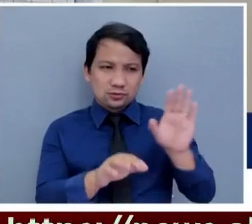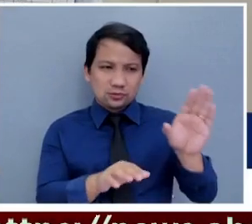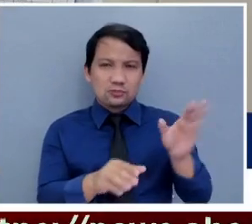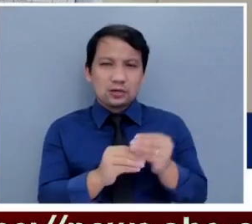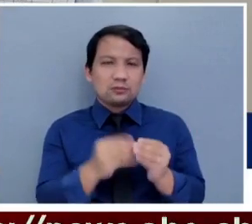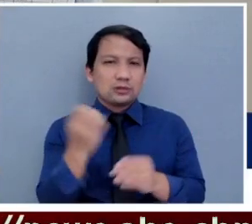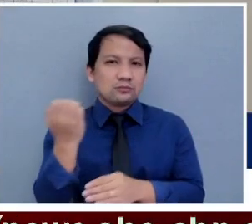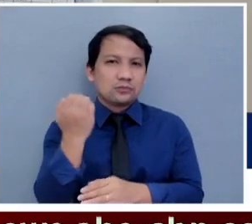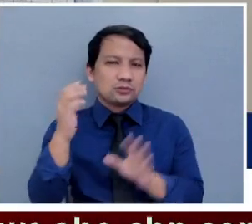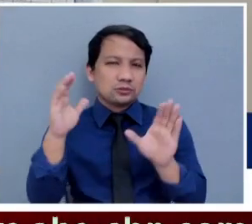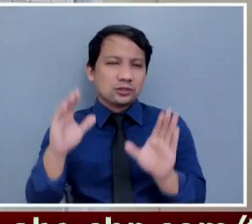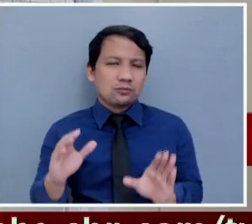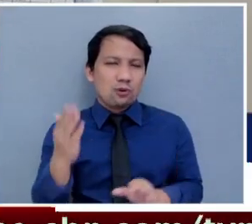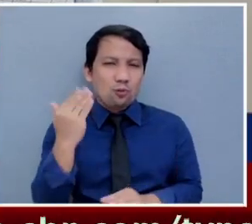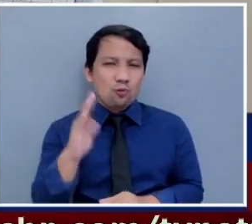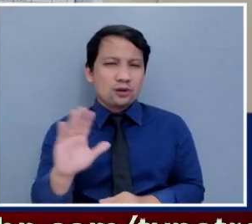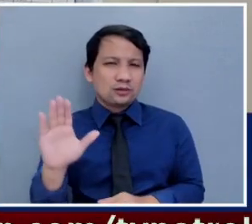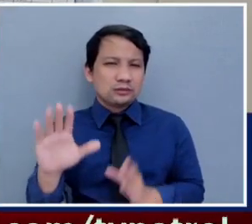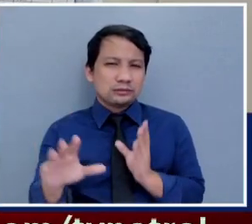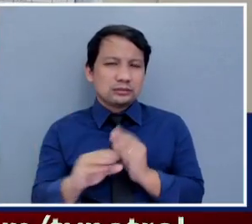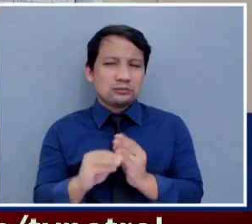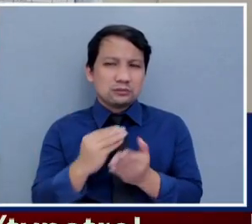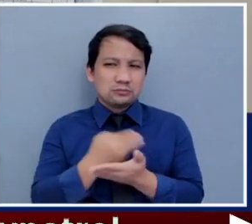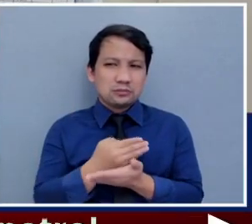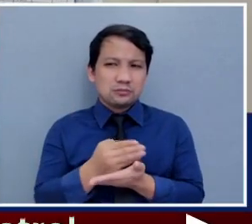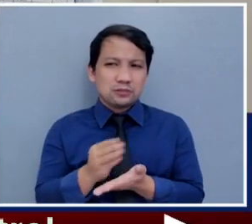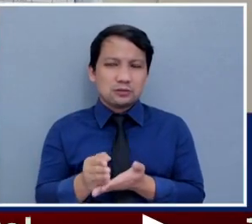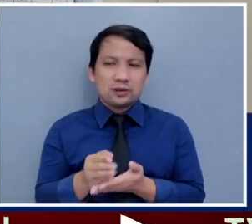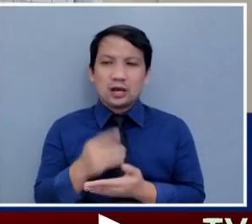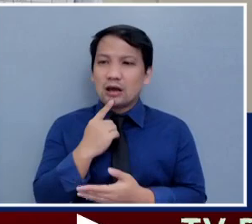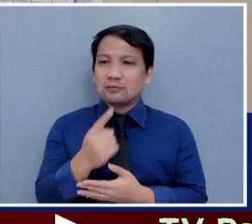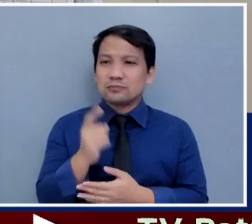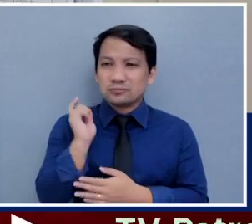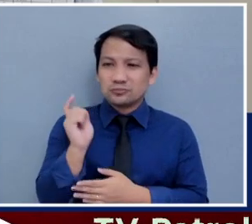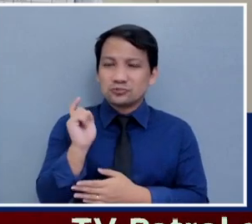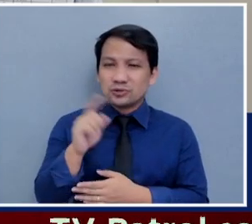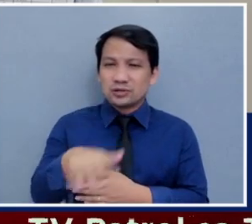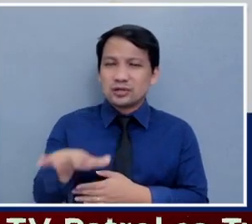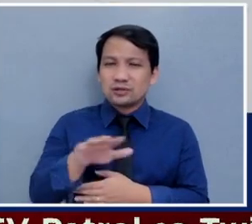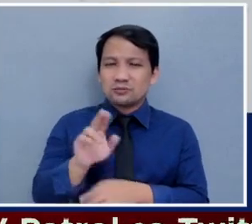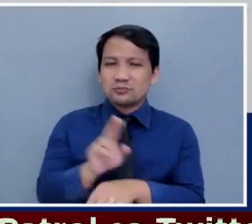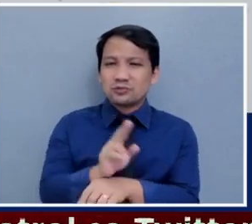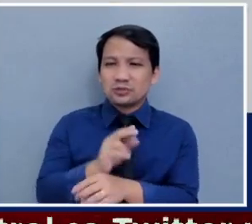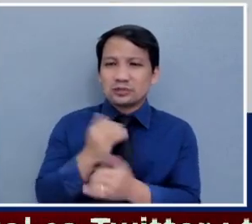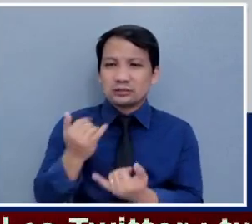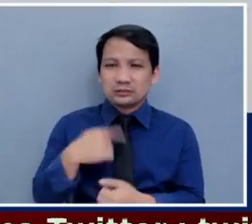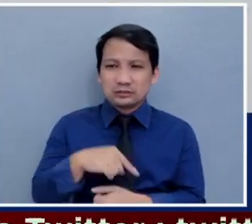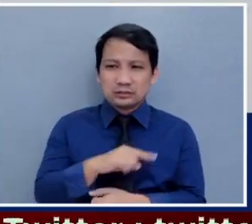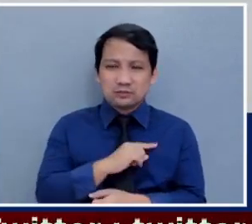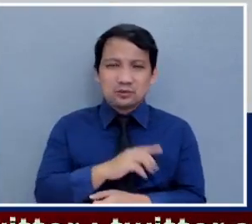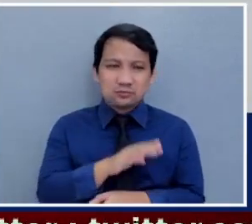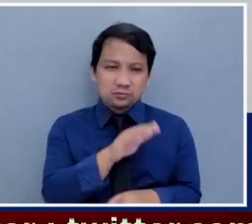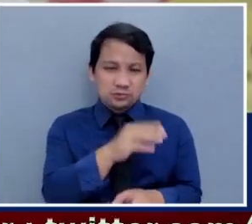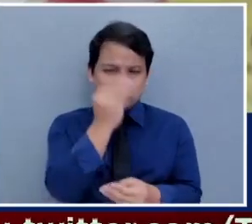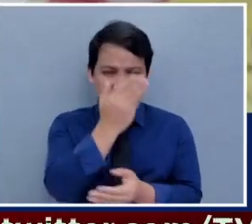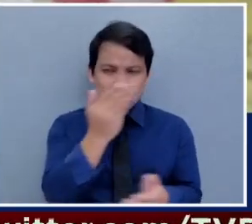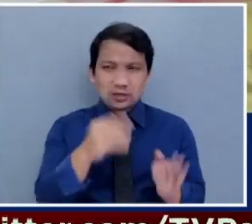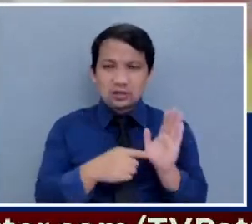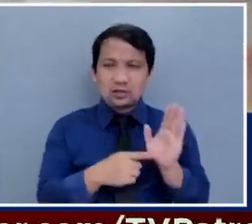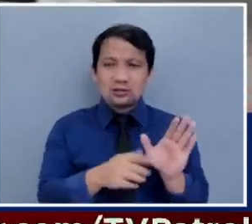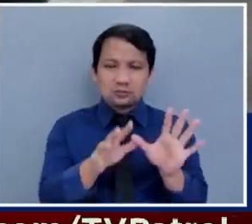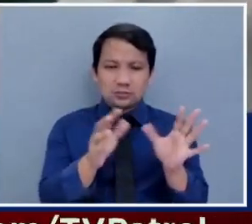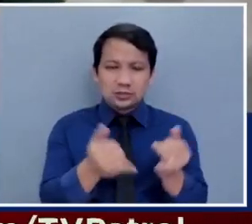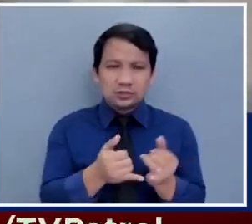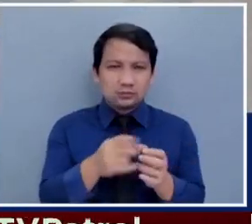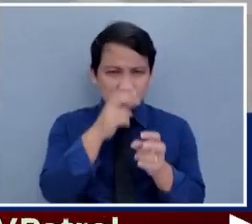calamity para yung ating mga pondo sa quick response ay magamit natin. Inatasan na ang mga bayan at barangay na